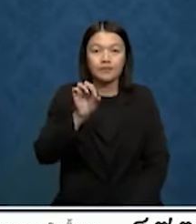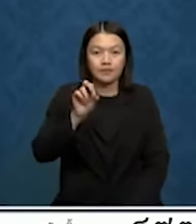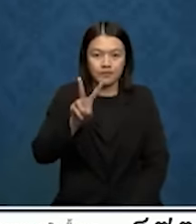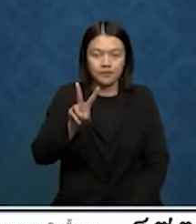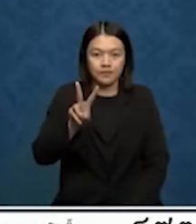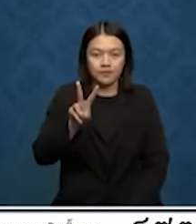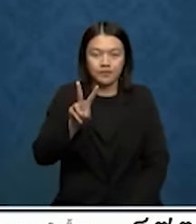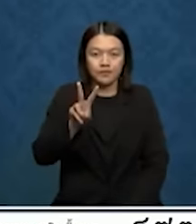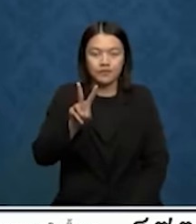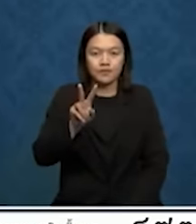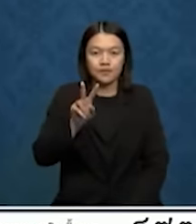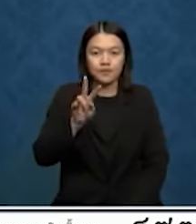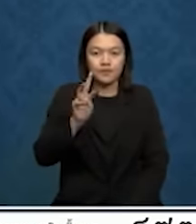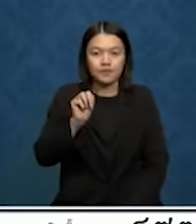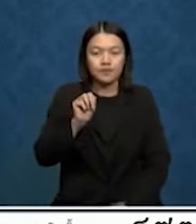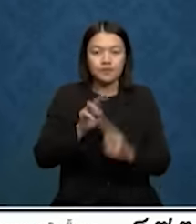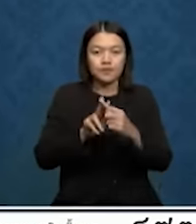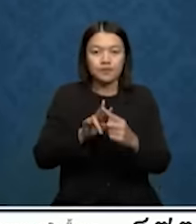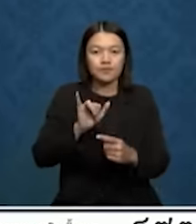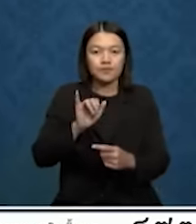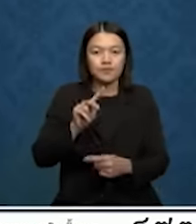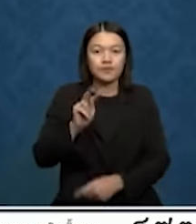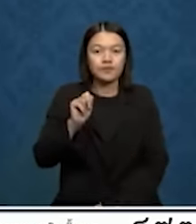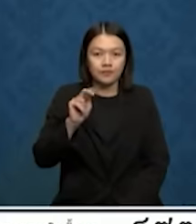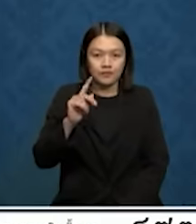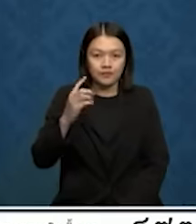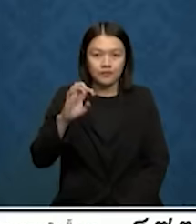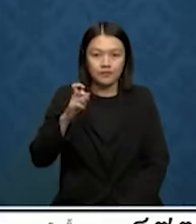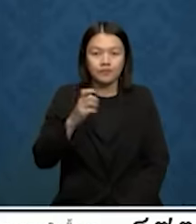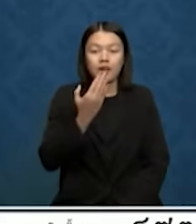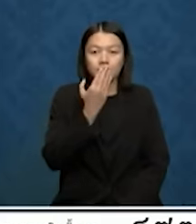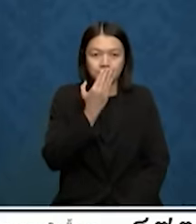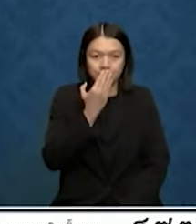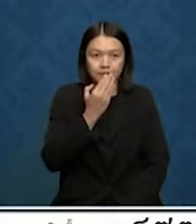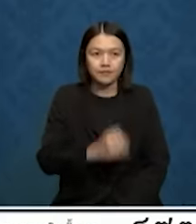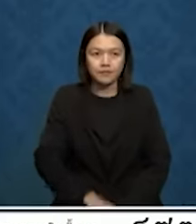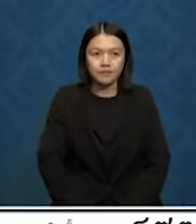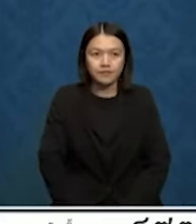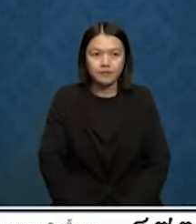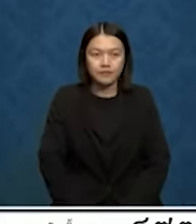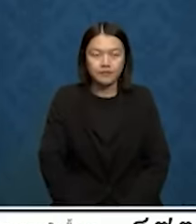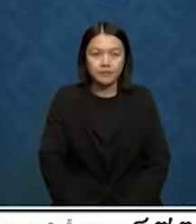292นายยูในดีวาบาง ดออกเสียงครับ